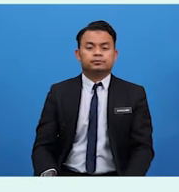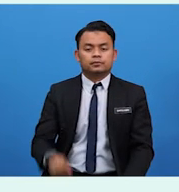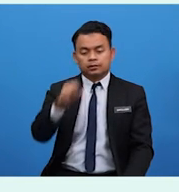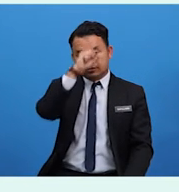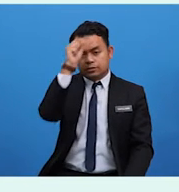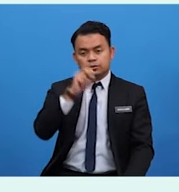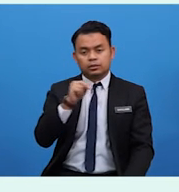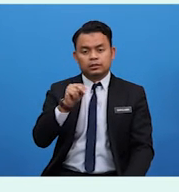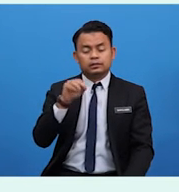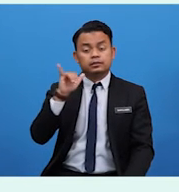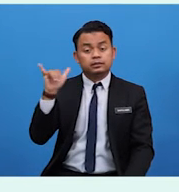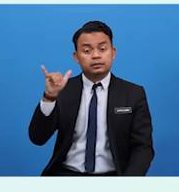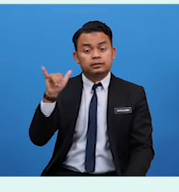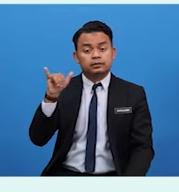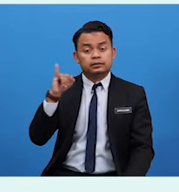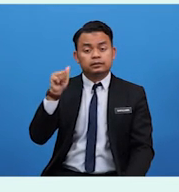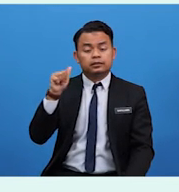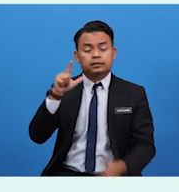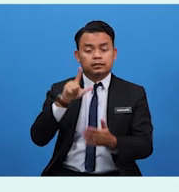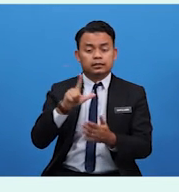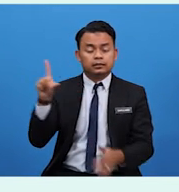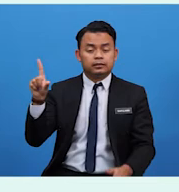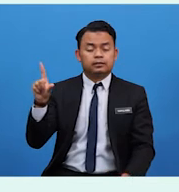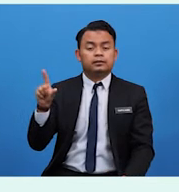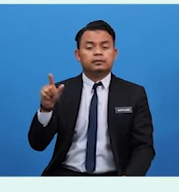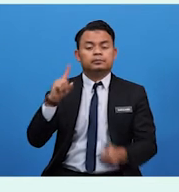Soalan-soalannya ialah, yang pertama,